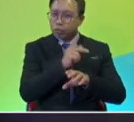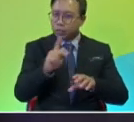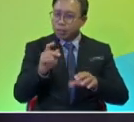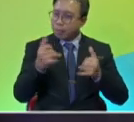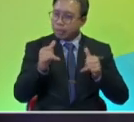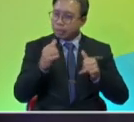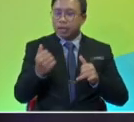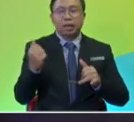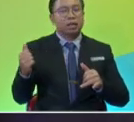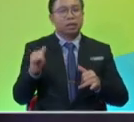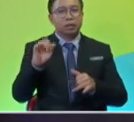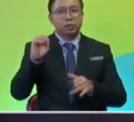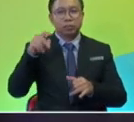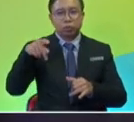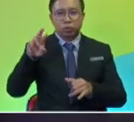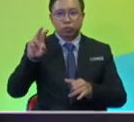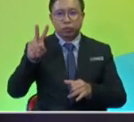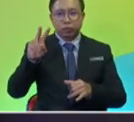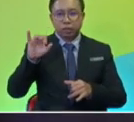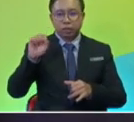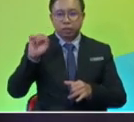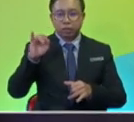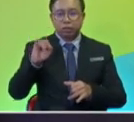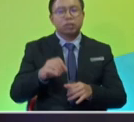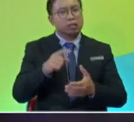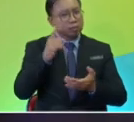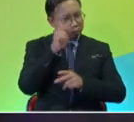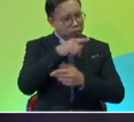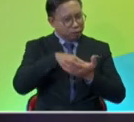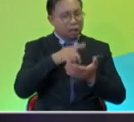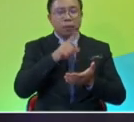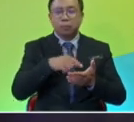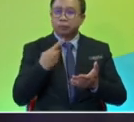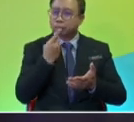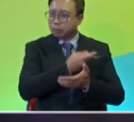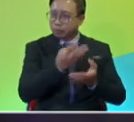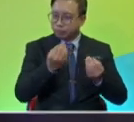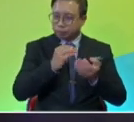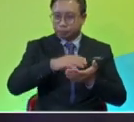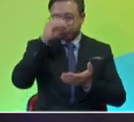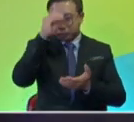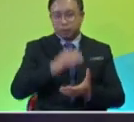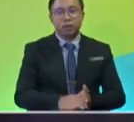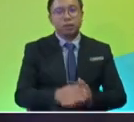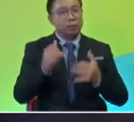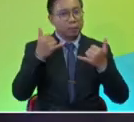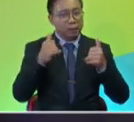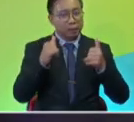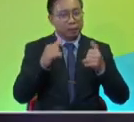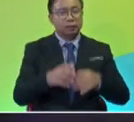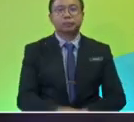alat Muzik improvisasi untukmen k ni Cikgu Apa pula yang kita nak belajar kita nak Cuba mainkan pula